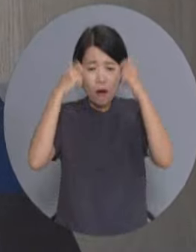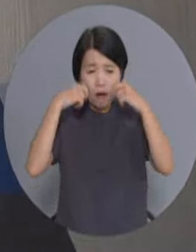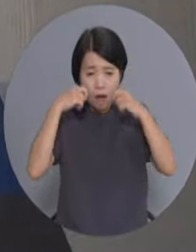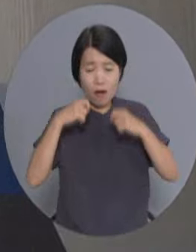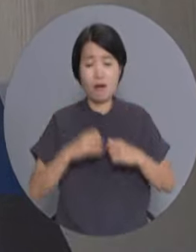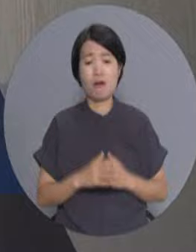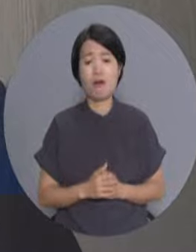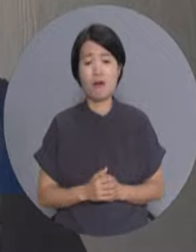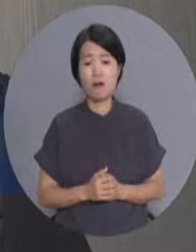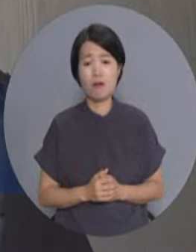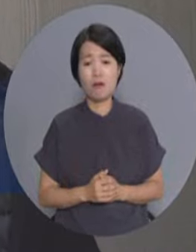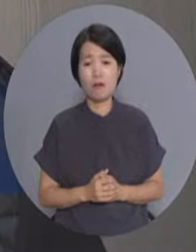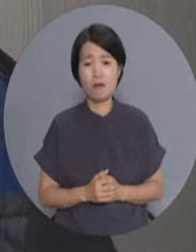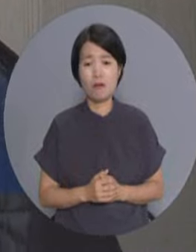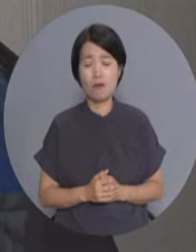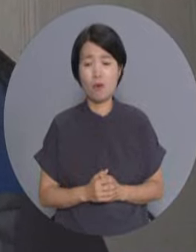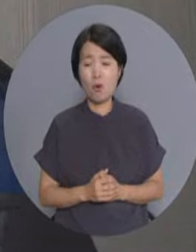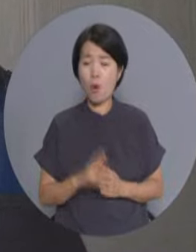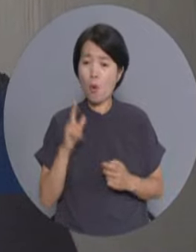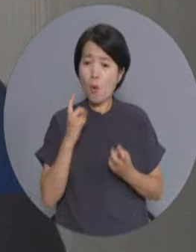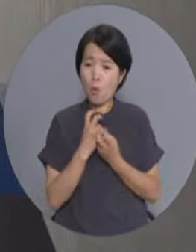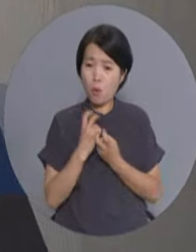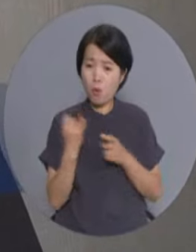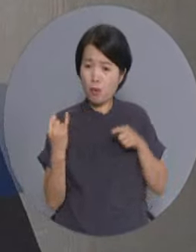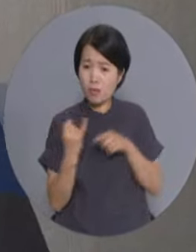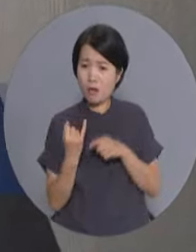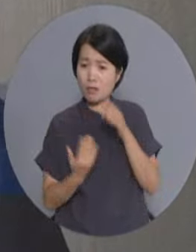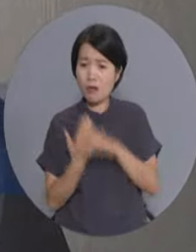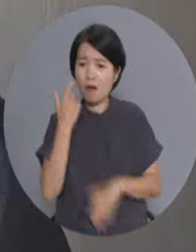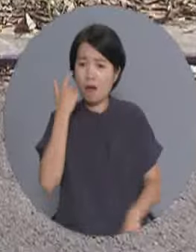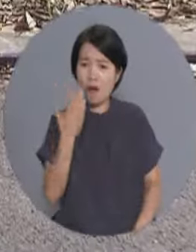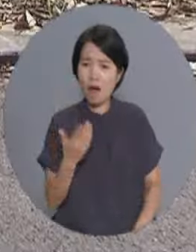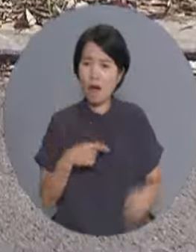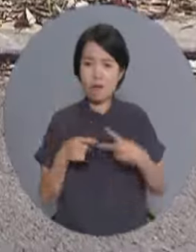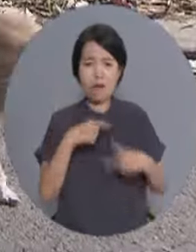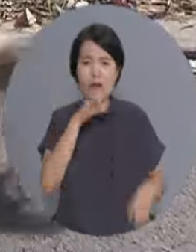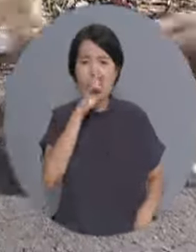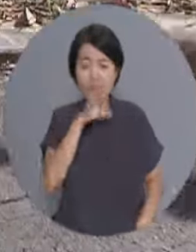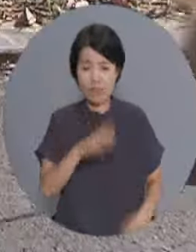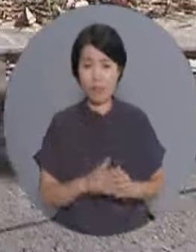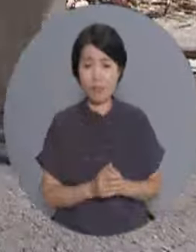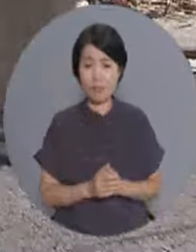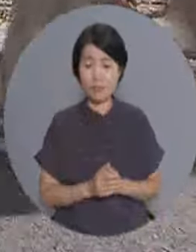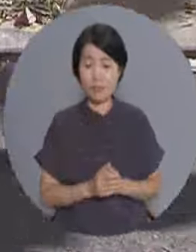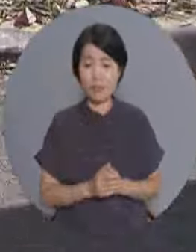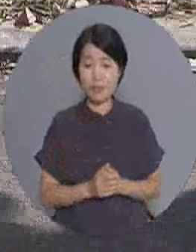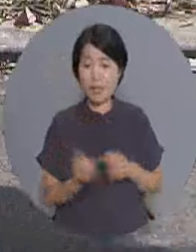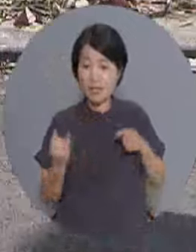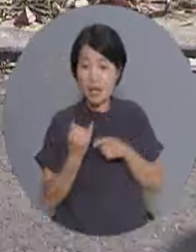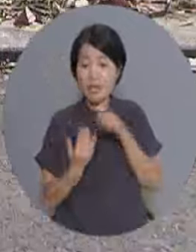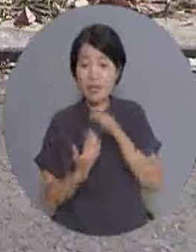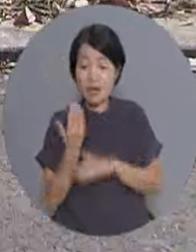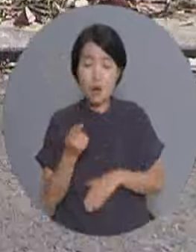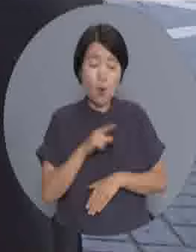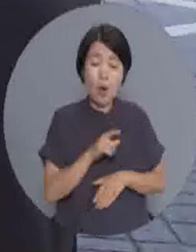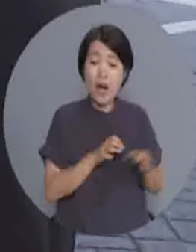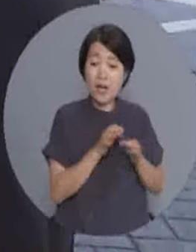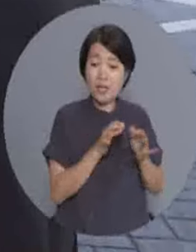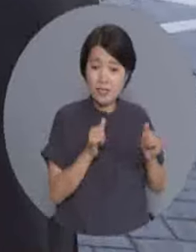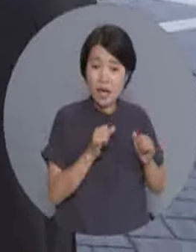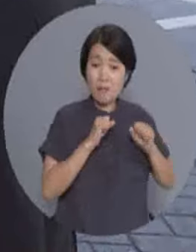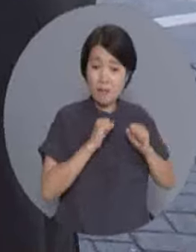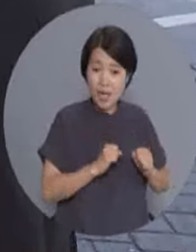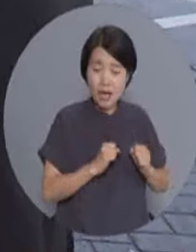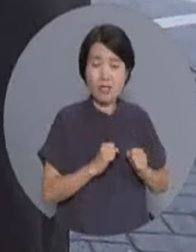나고 이런 일이 여기서 일어난다는 게 이해가 안 돼. 그 시간 바로 옆에 있었는데도 도움을 주지